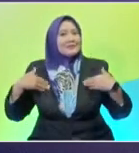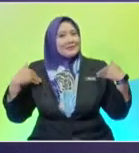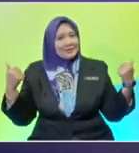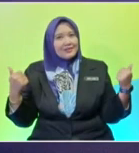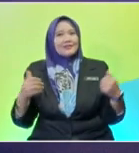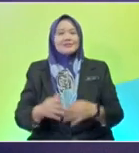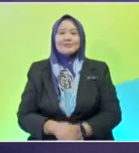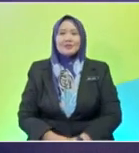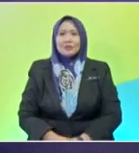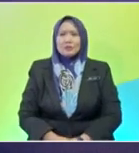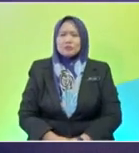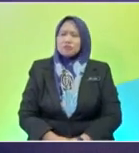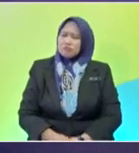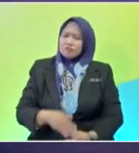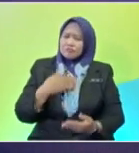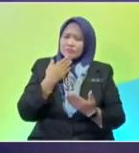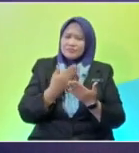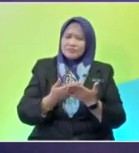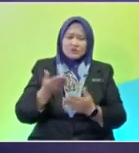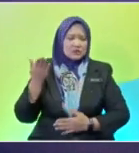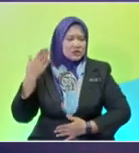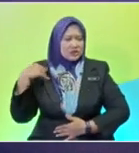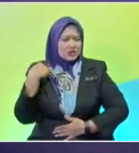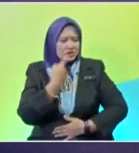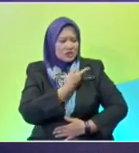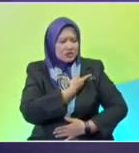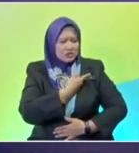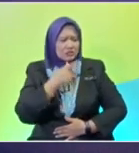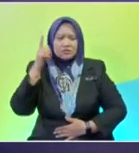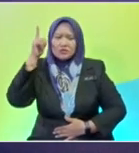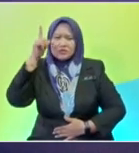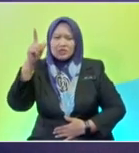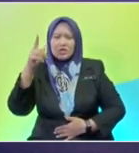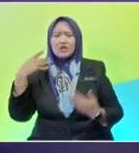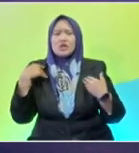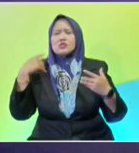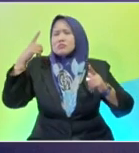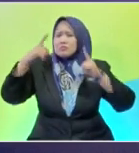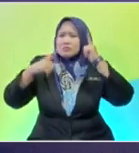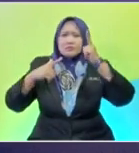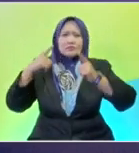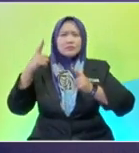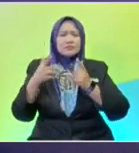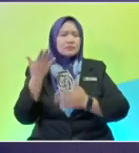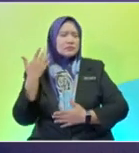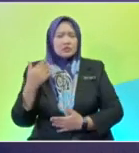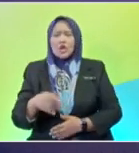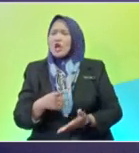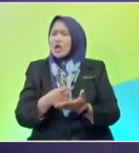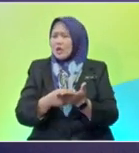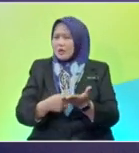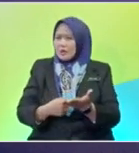tadi kita ada buat game di awal pemulaannya tadi Apa kaitannya Cikgu dengan sesi pembelajaran kita pada hari ini